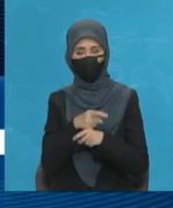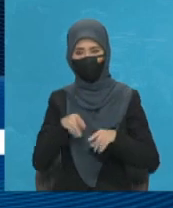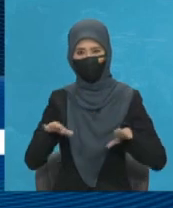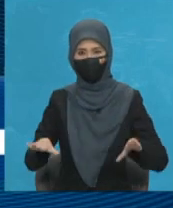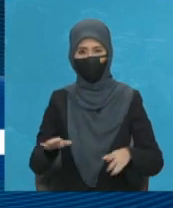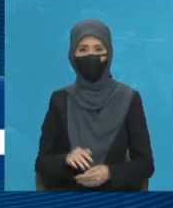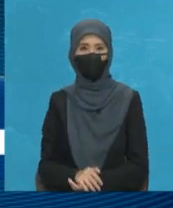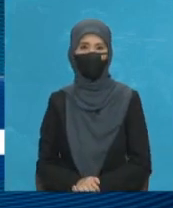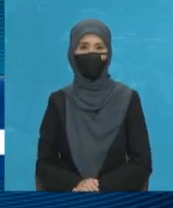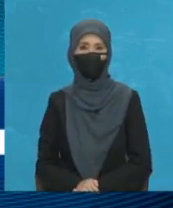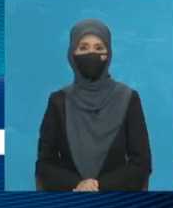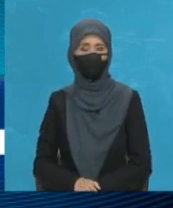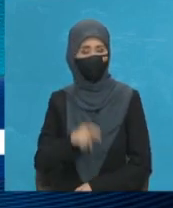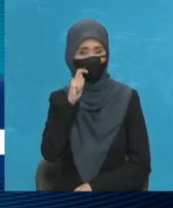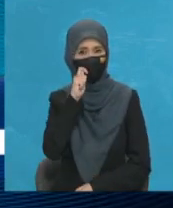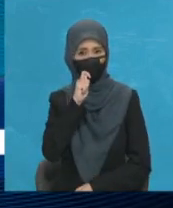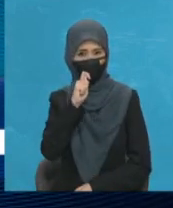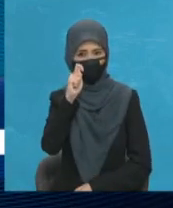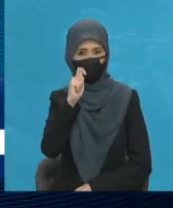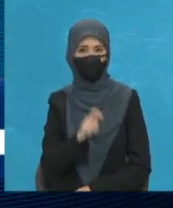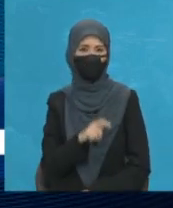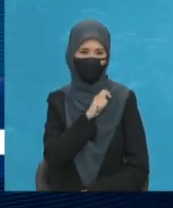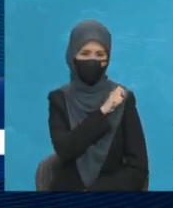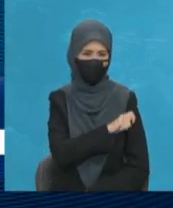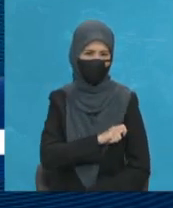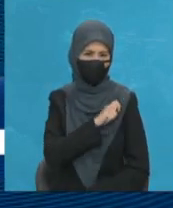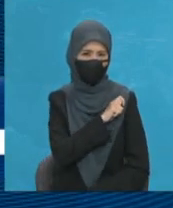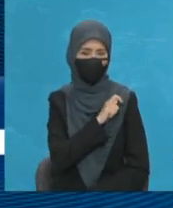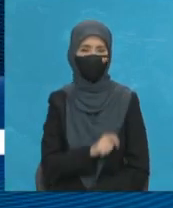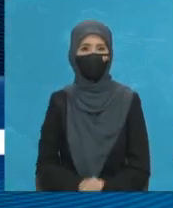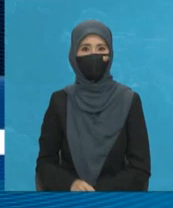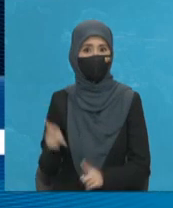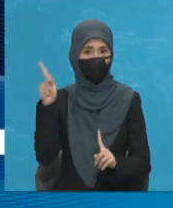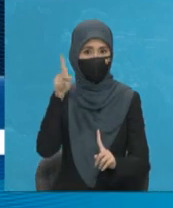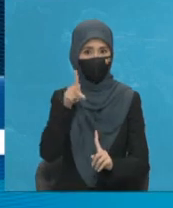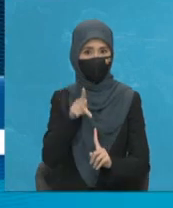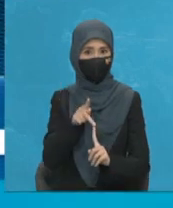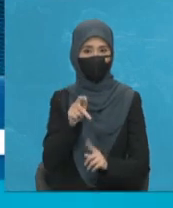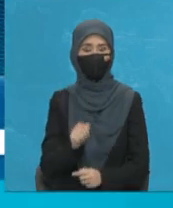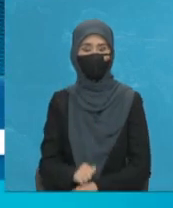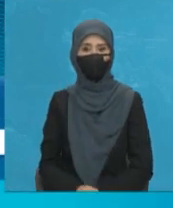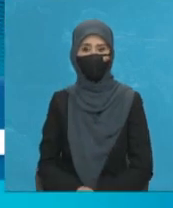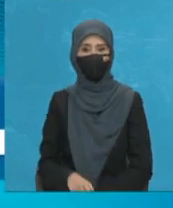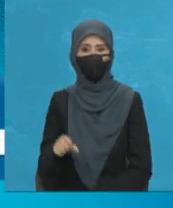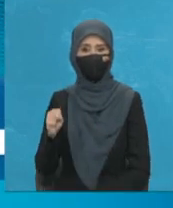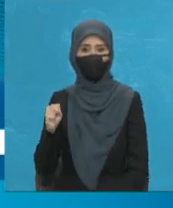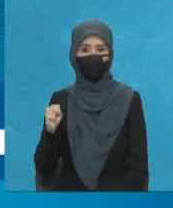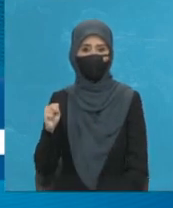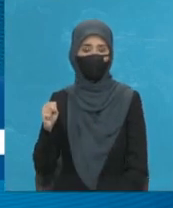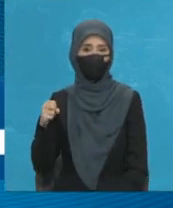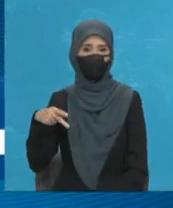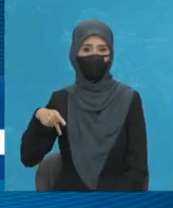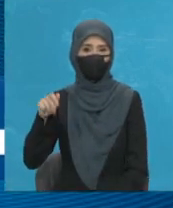telah bergerak menghantar titah titah produsen takziah kepada Tuhan yang terutama machine pingit Presiden